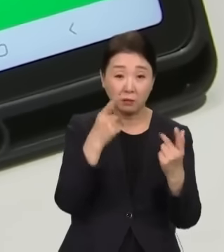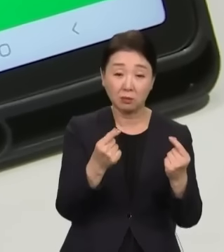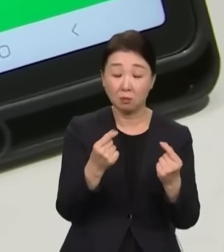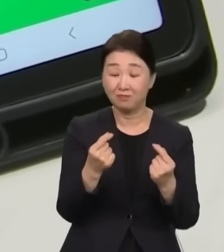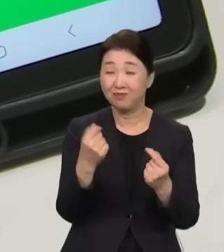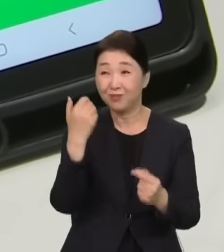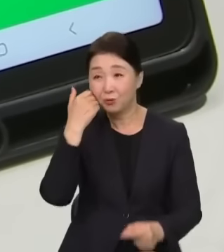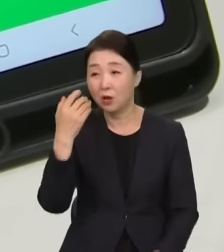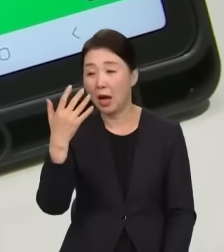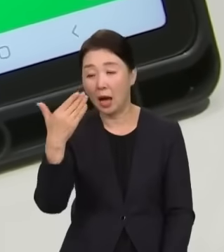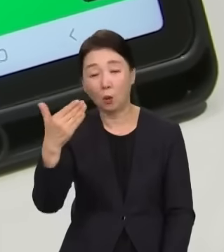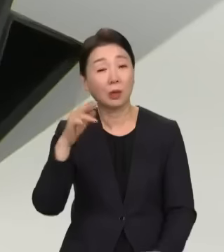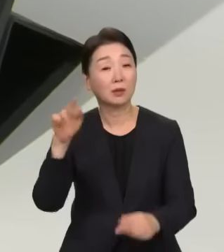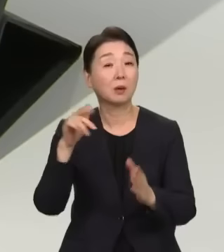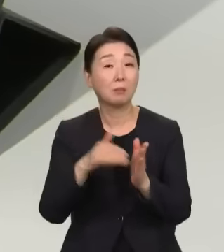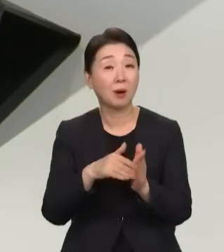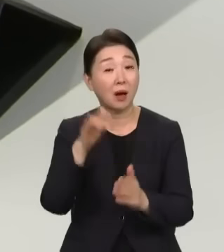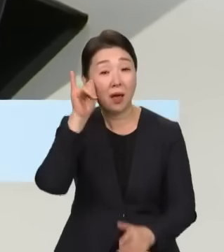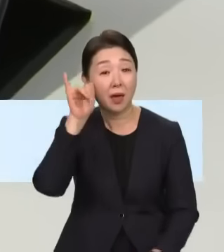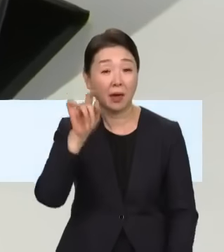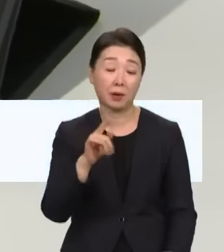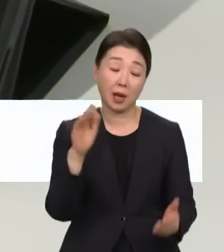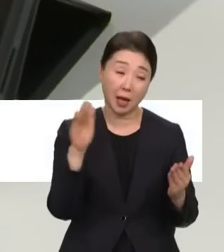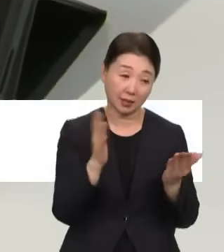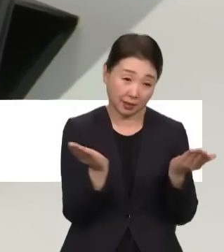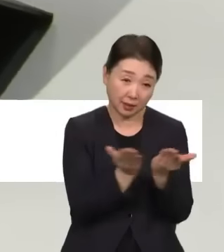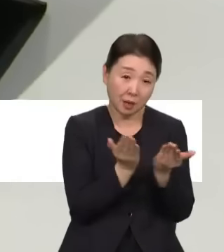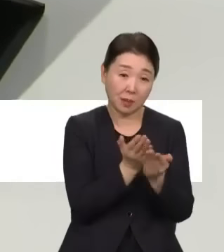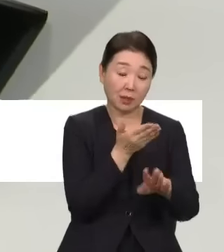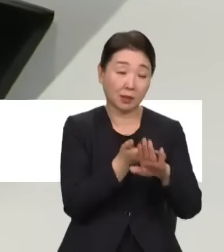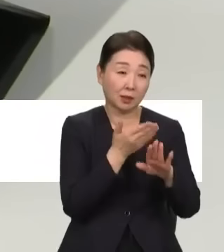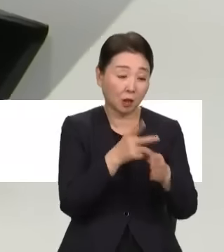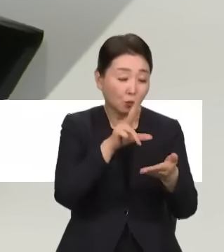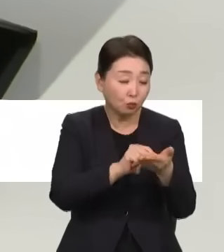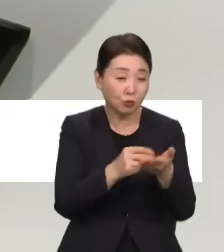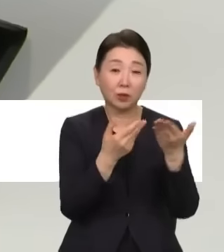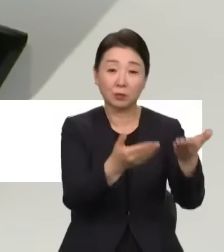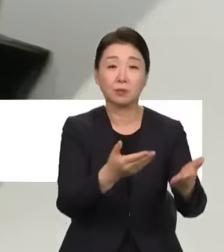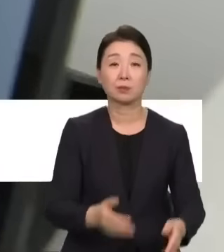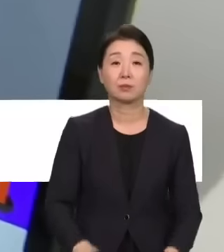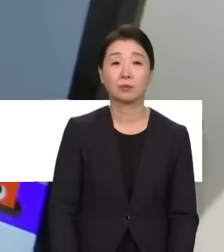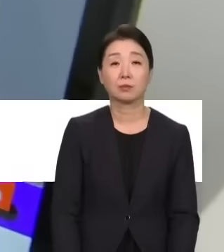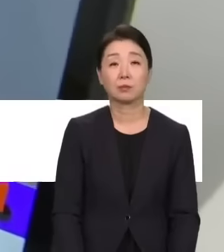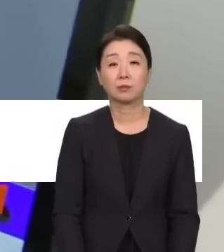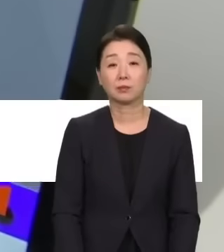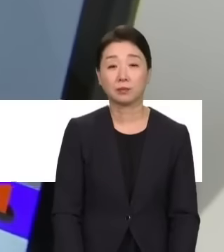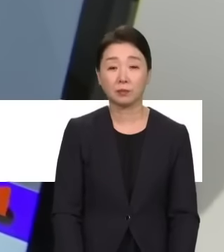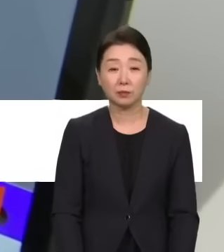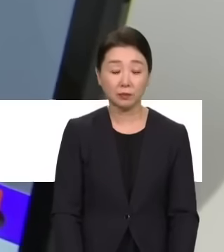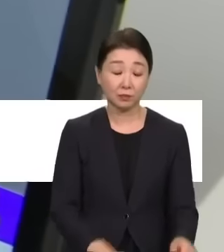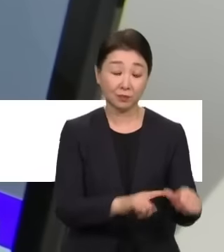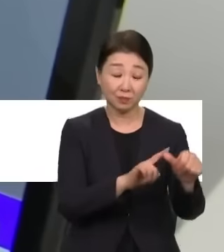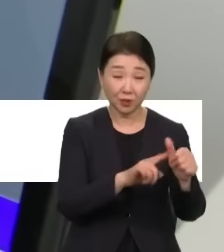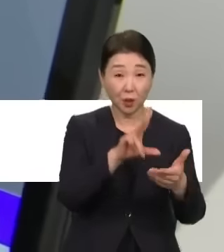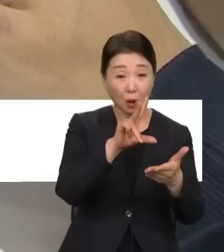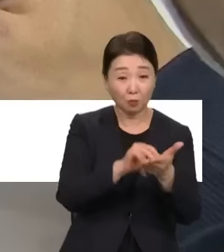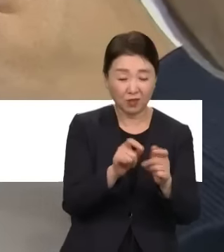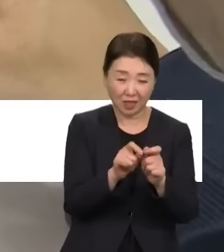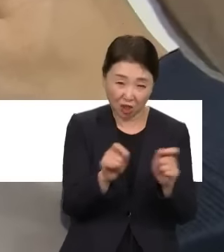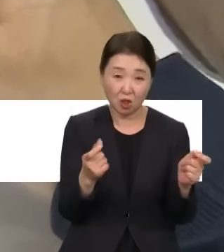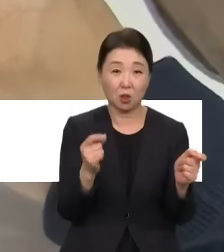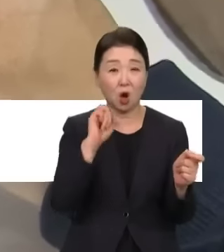틀렸습니다. 그러자 AI가 학생에 따라 다른 난이도의 숙제를 내줍니다. A학생에겐 문제 길이도